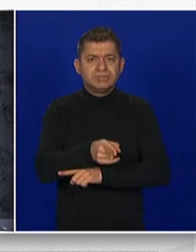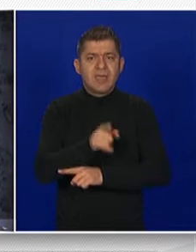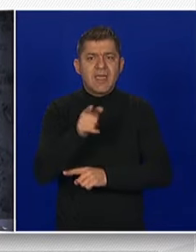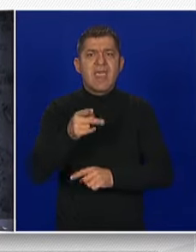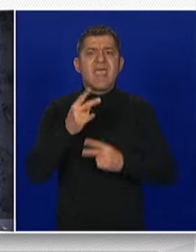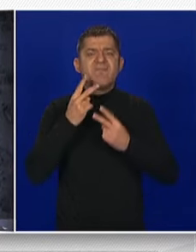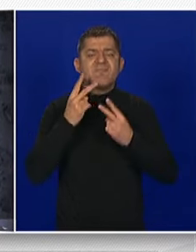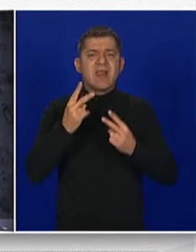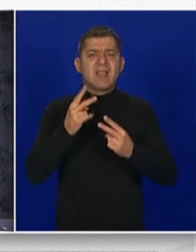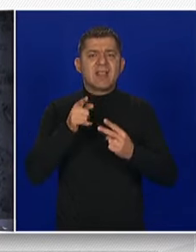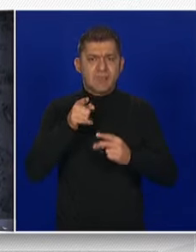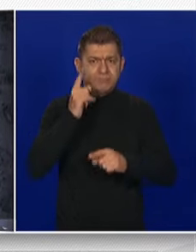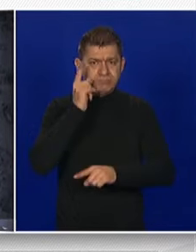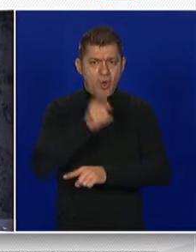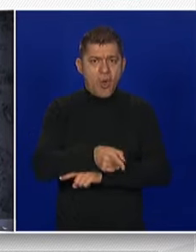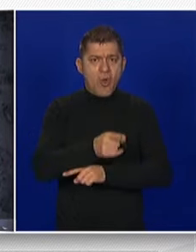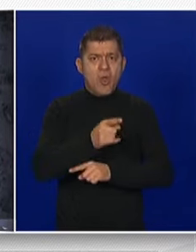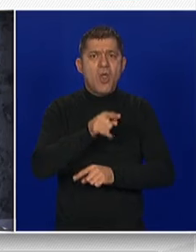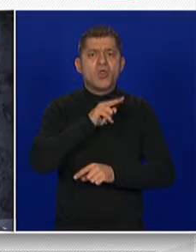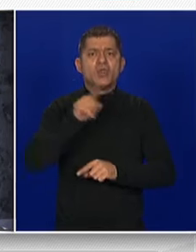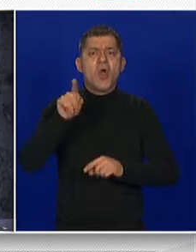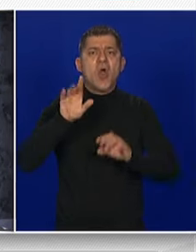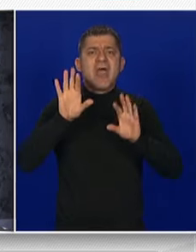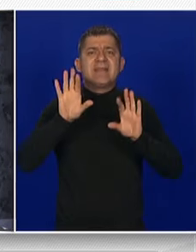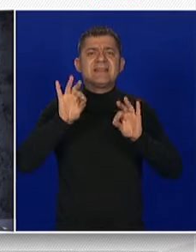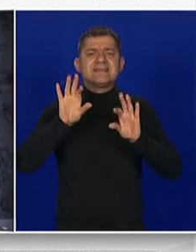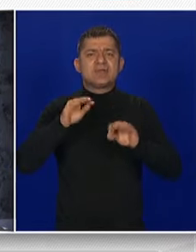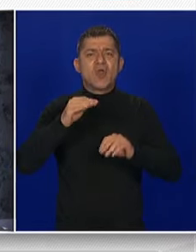do najvjerojatnije 10. siječnja.